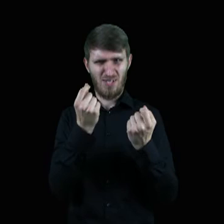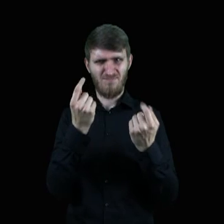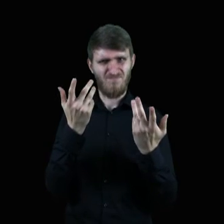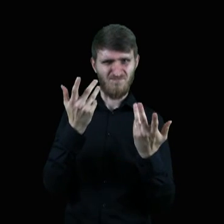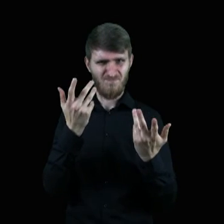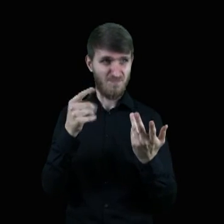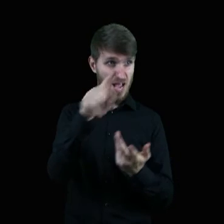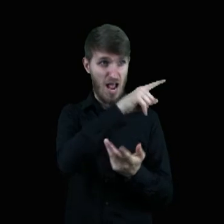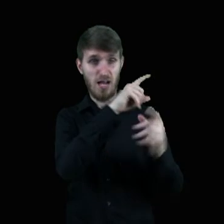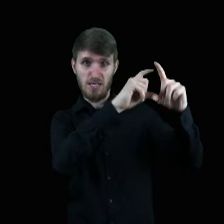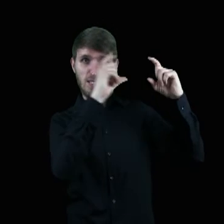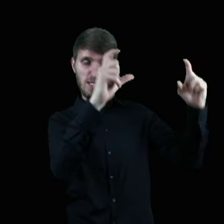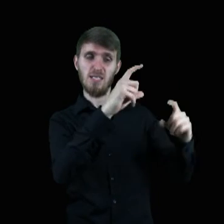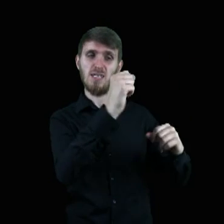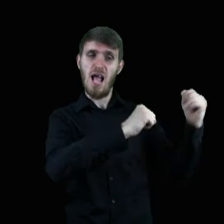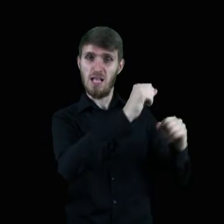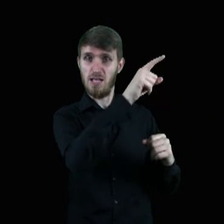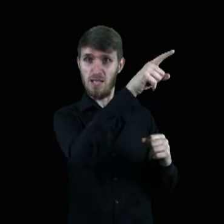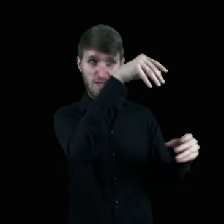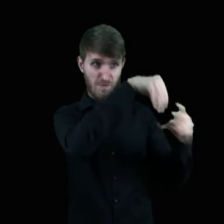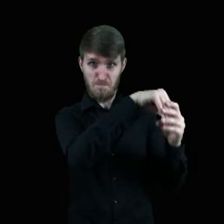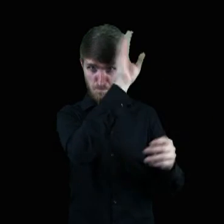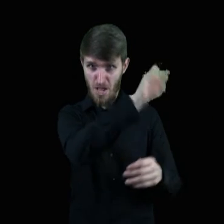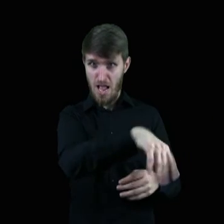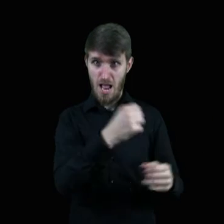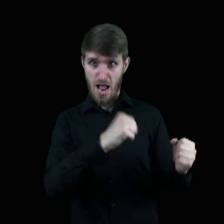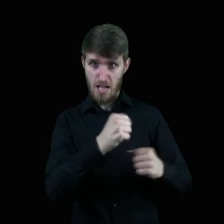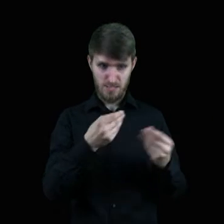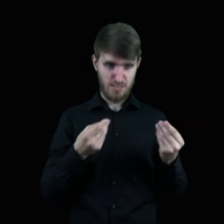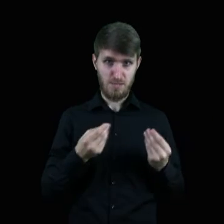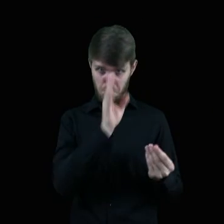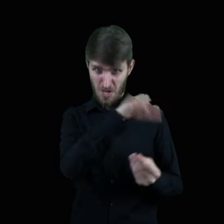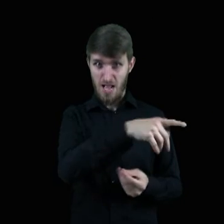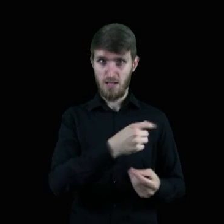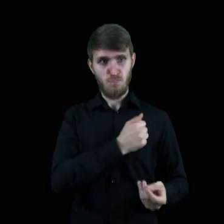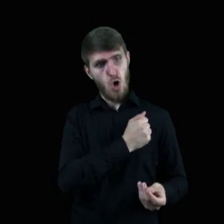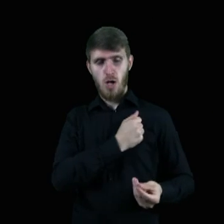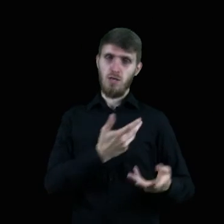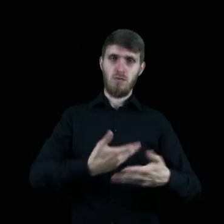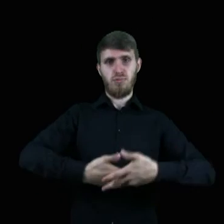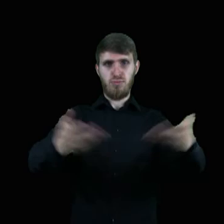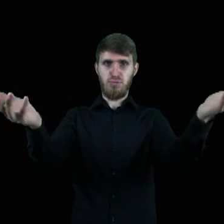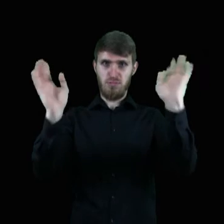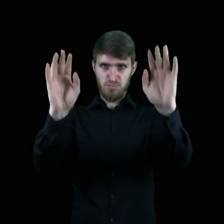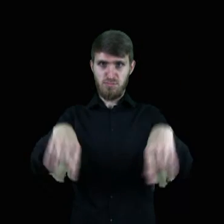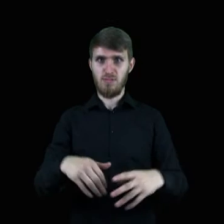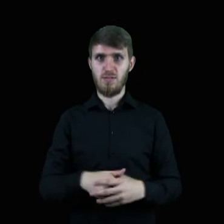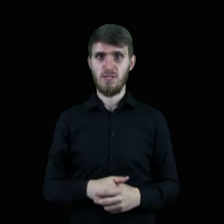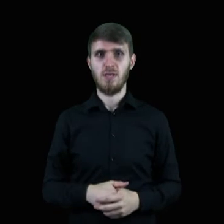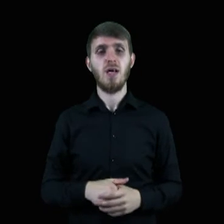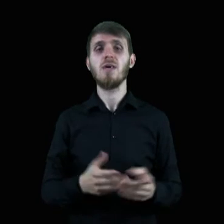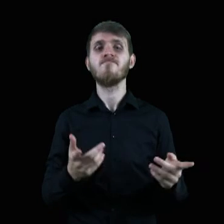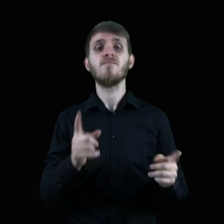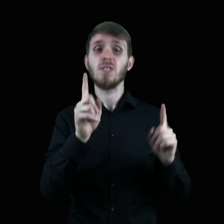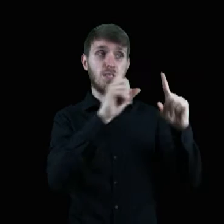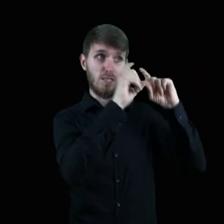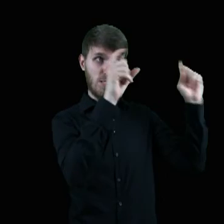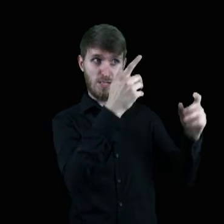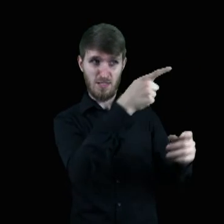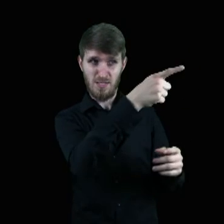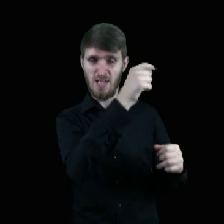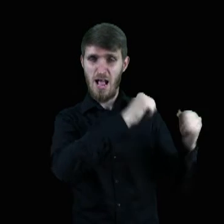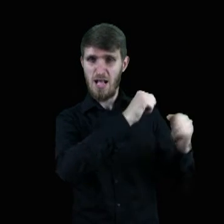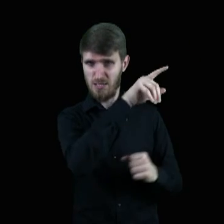pożyczyć akcję, albo po co ktoś miałby pożyczyć akcję i w ogóle skąd domy maklerskie takie akcje na pożyczkę mają? Wiemy, że nasz